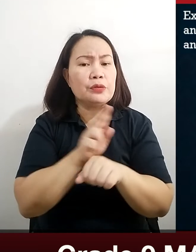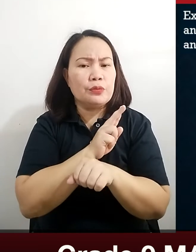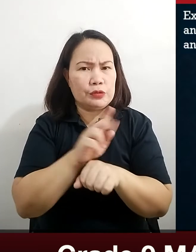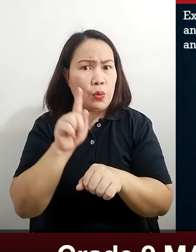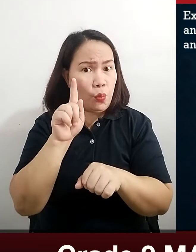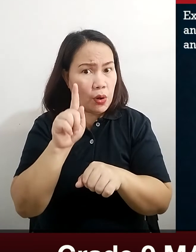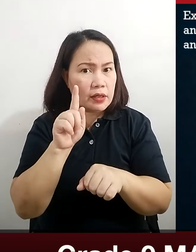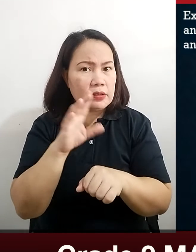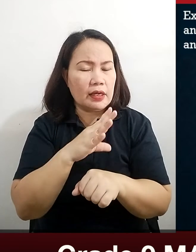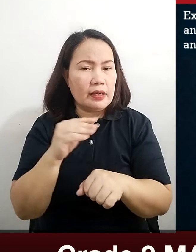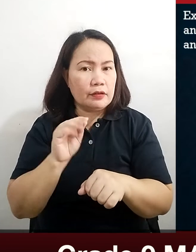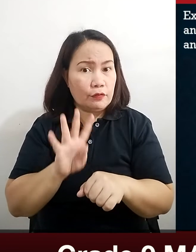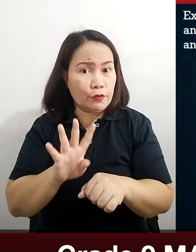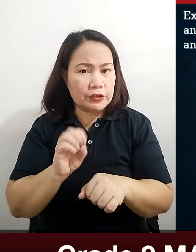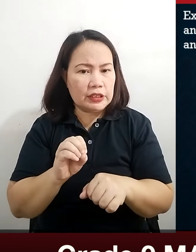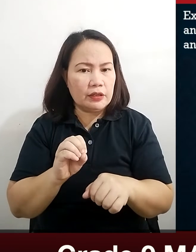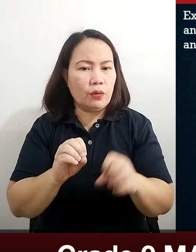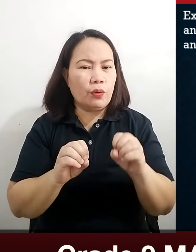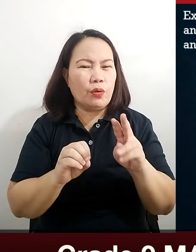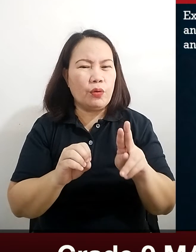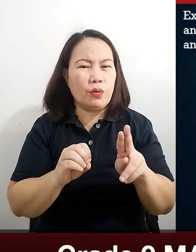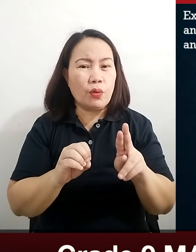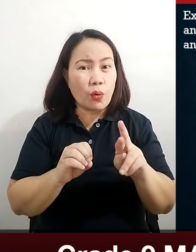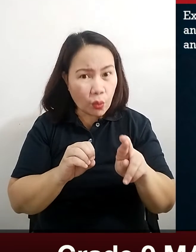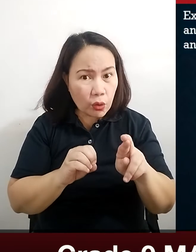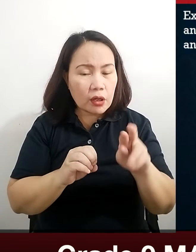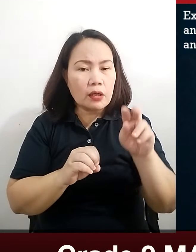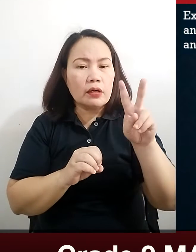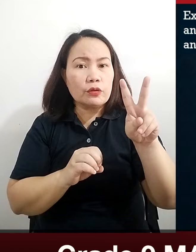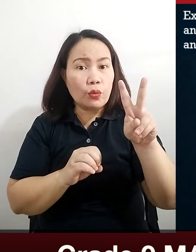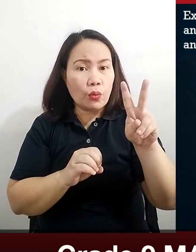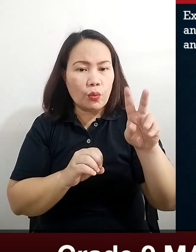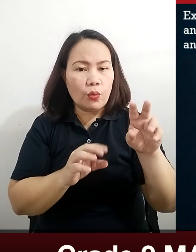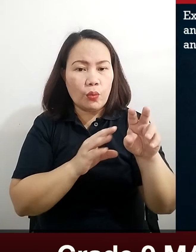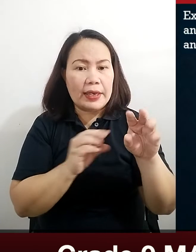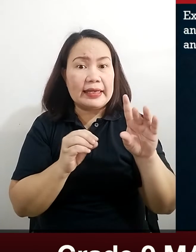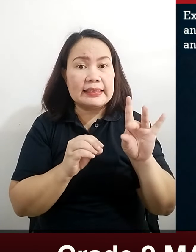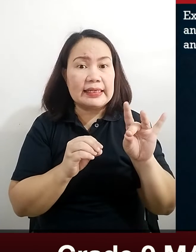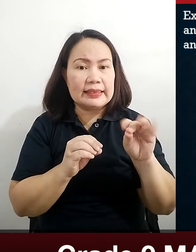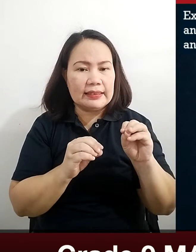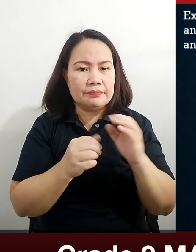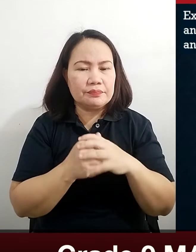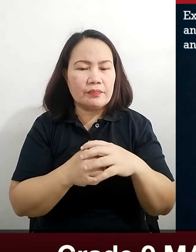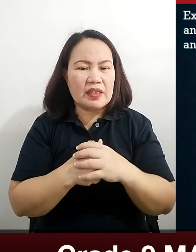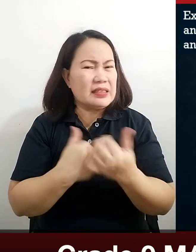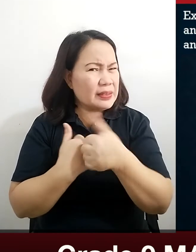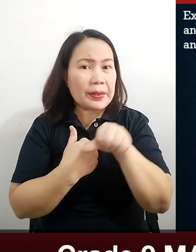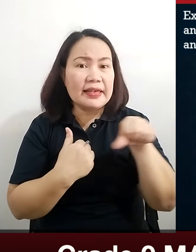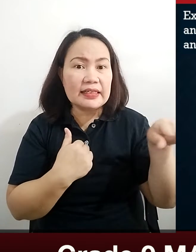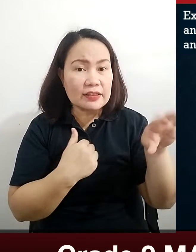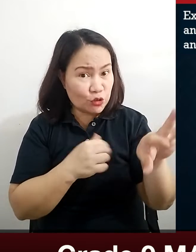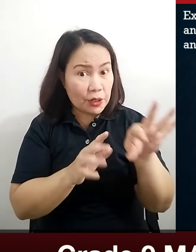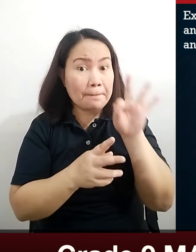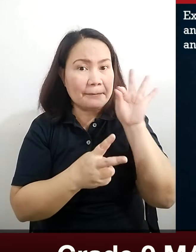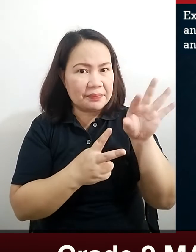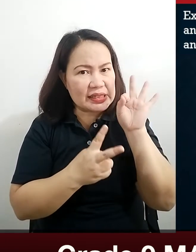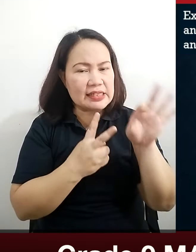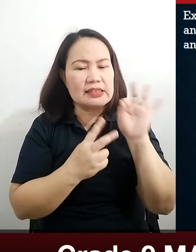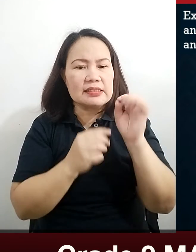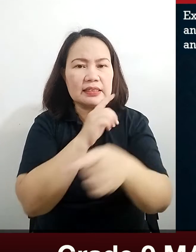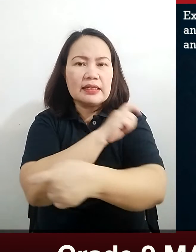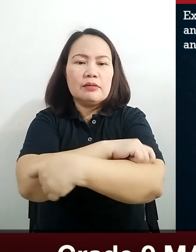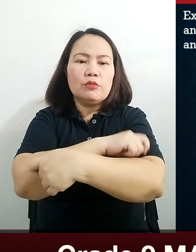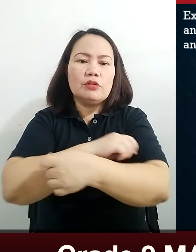40, or pwede yung t natin is 2, at yung d natin is 80. So, ito yung piliin natin. O, kahit alin naman dito,